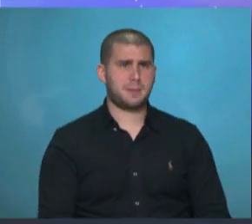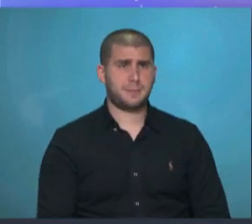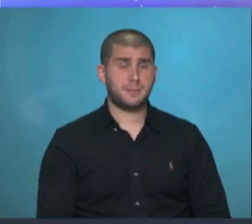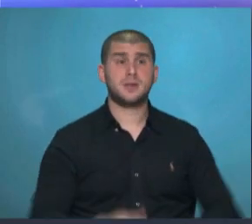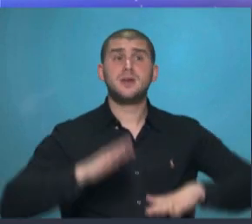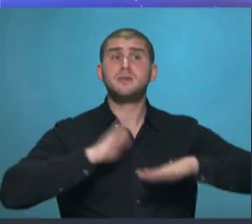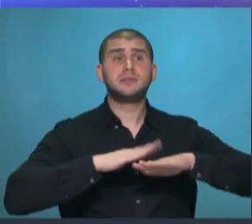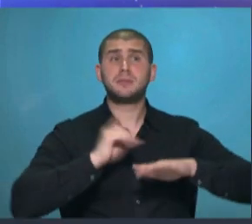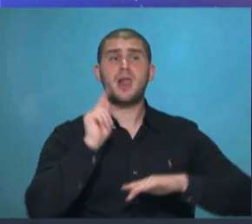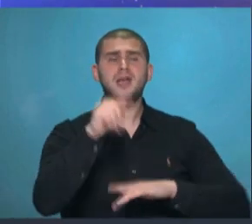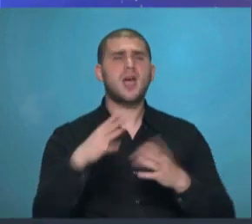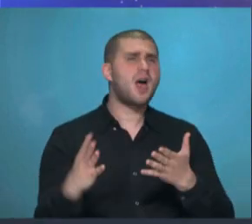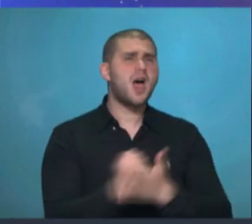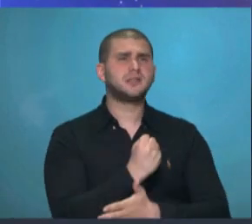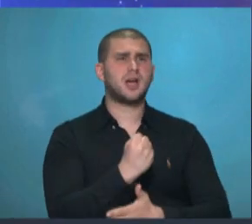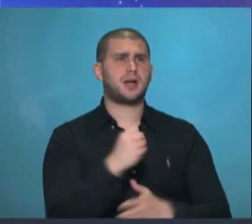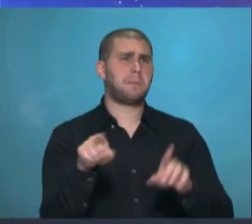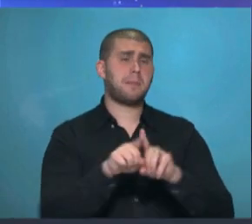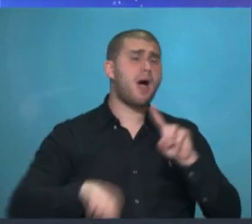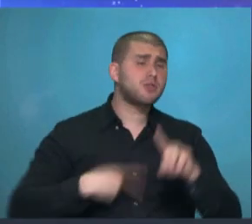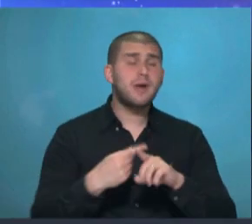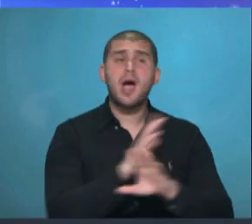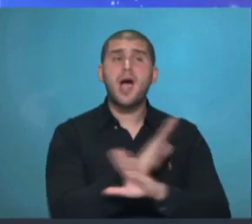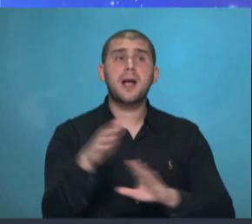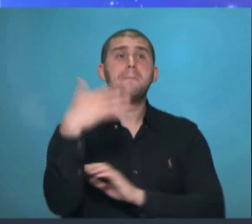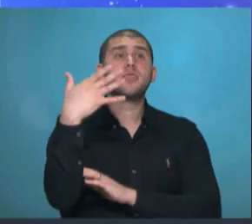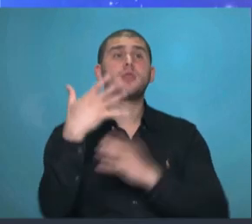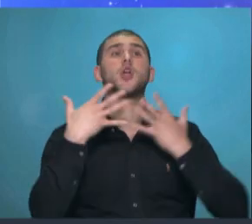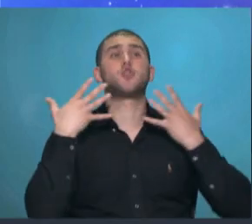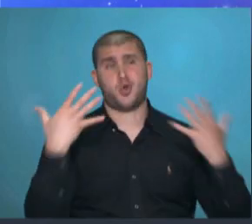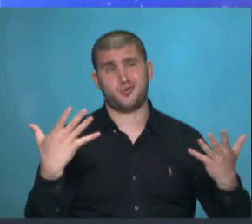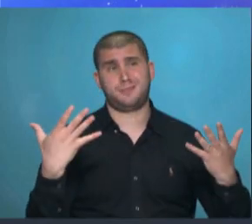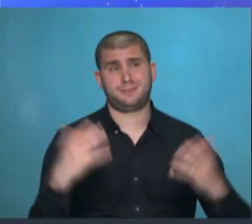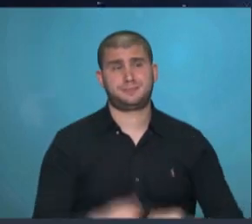המשימה, להגיע להישג אליו הגיעו עד כה רק מעצמות על.